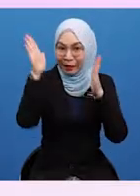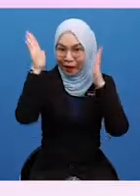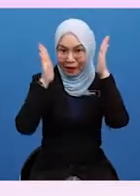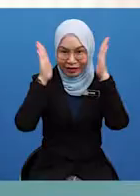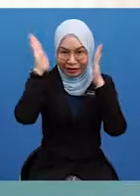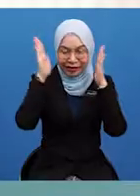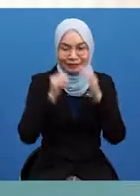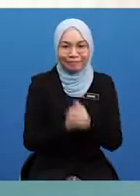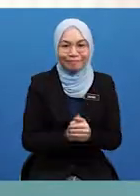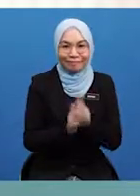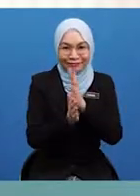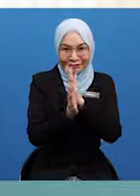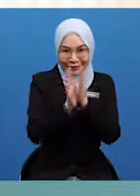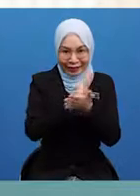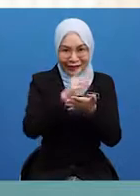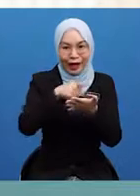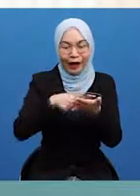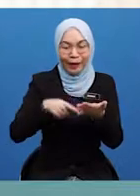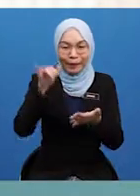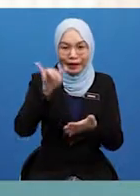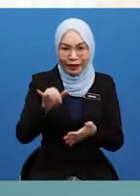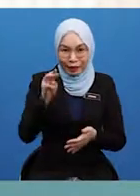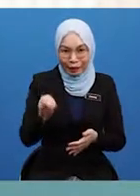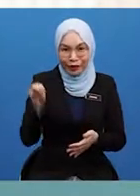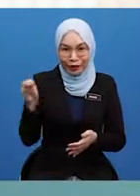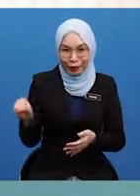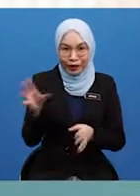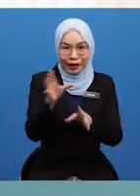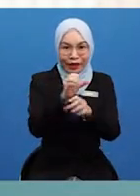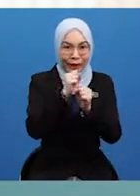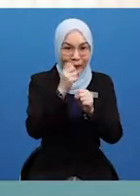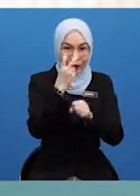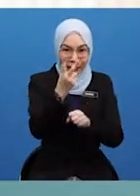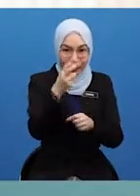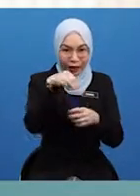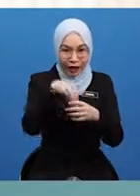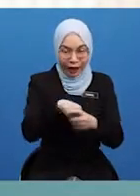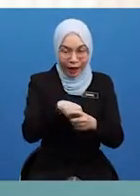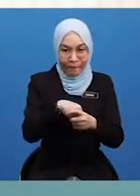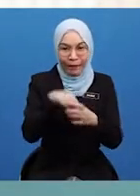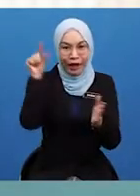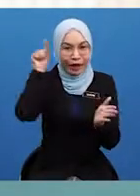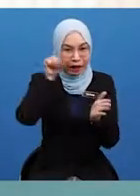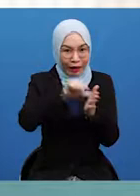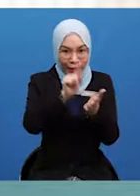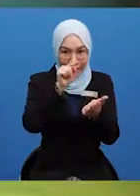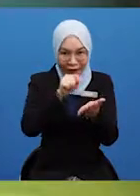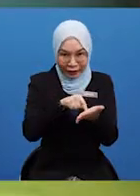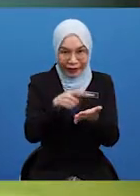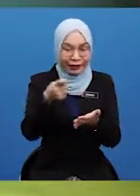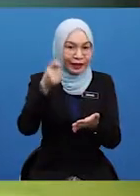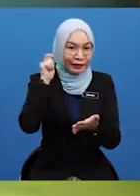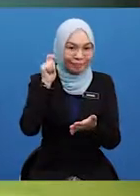Hai Jadi apa yang murid-murid dapat dilihat dalam gambar yang ditunjukkan tadi